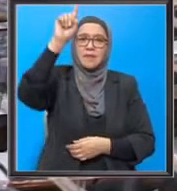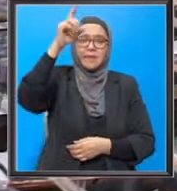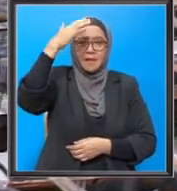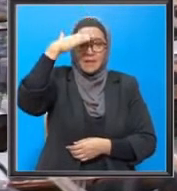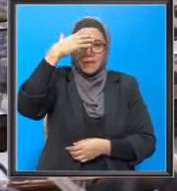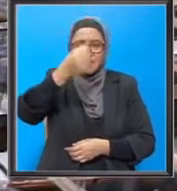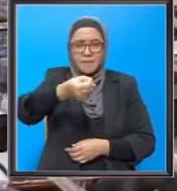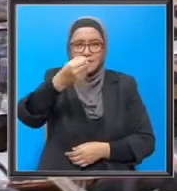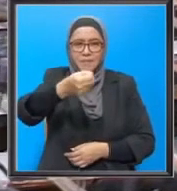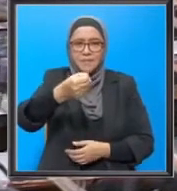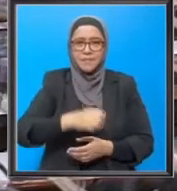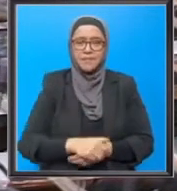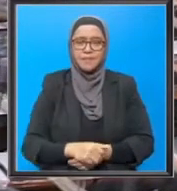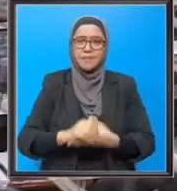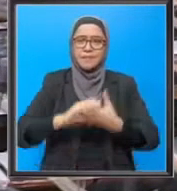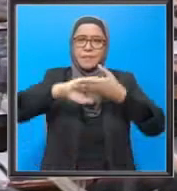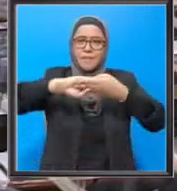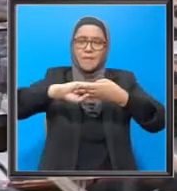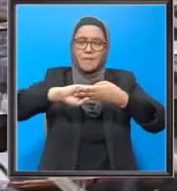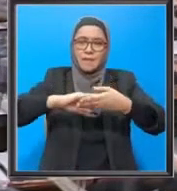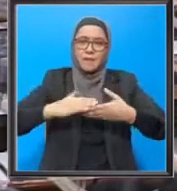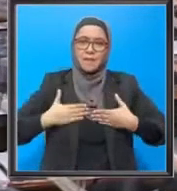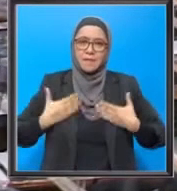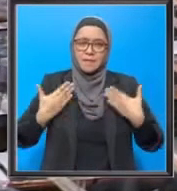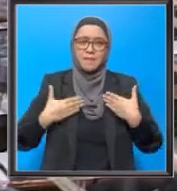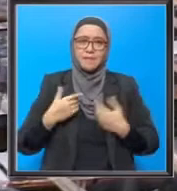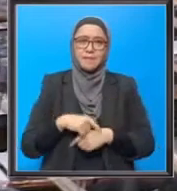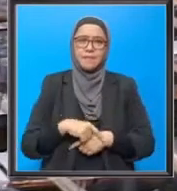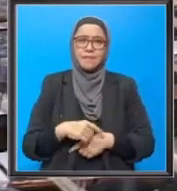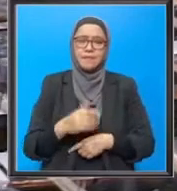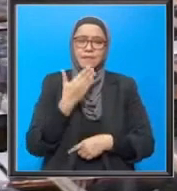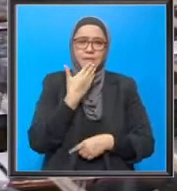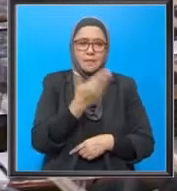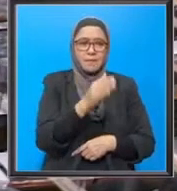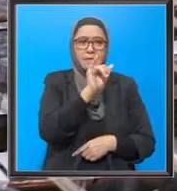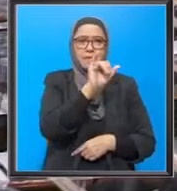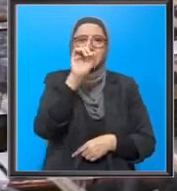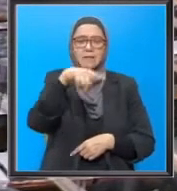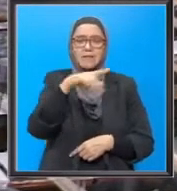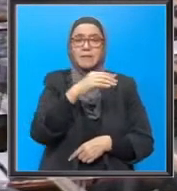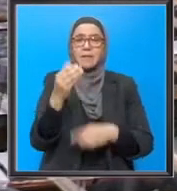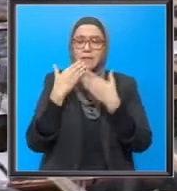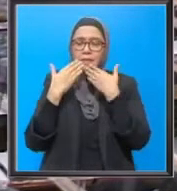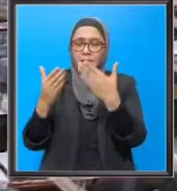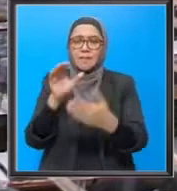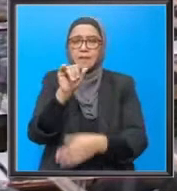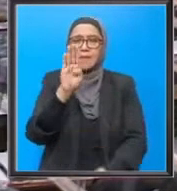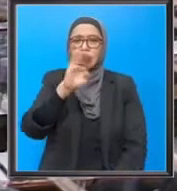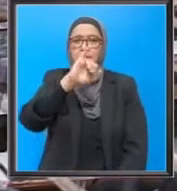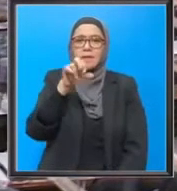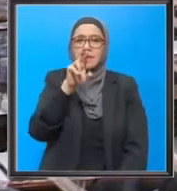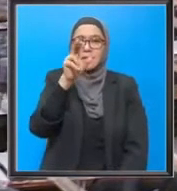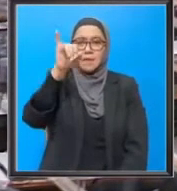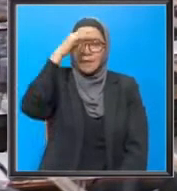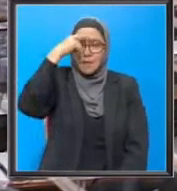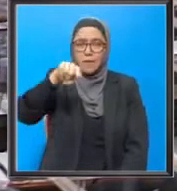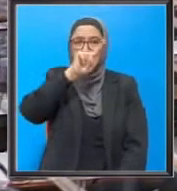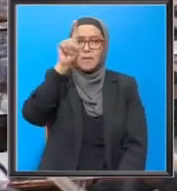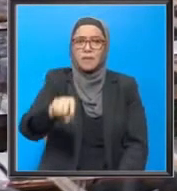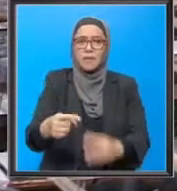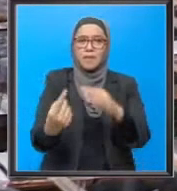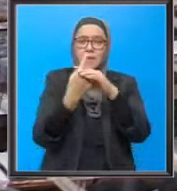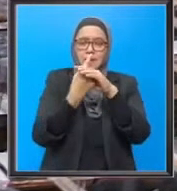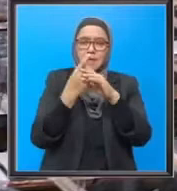rahmatullahi wa barakatuh dan salam sejahtera Terima kasih datang two Terima kasih webi cerai di atas soal yang dikemukakan